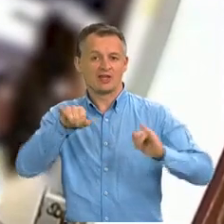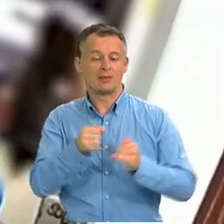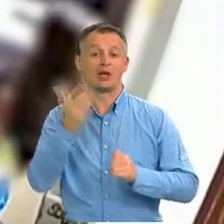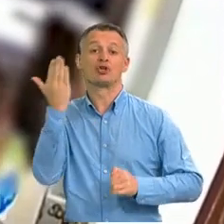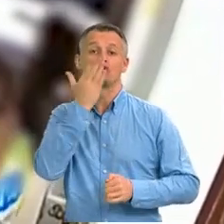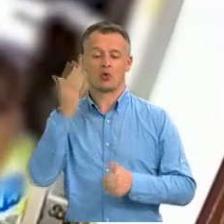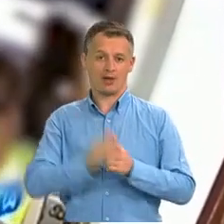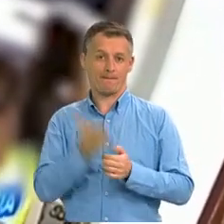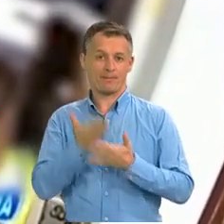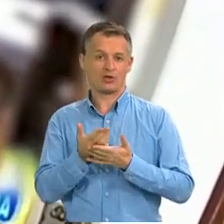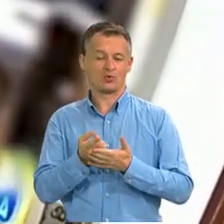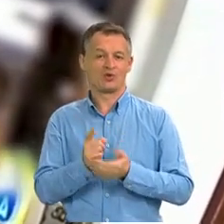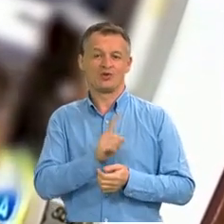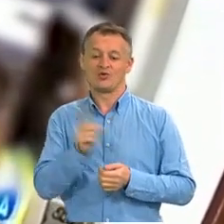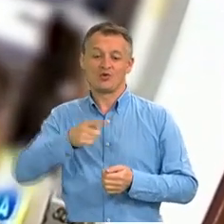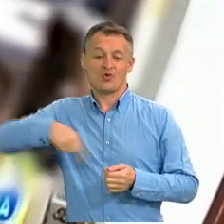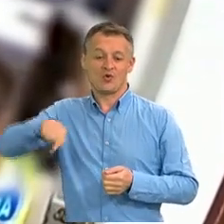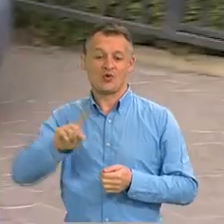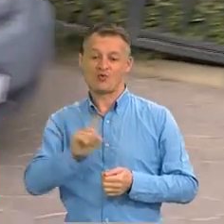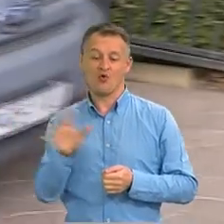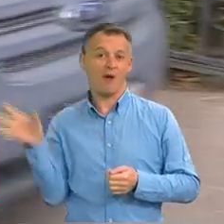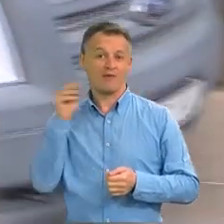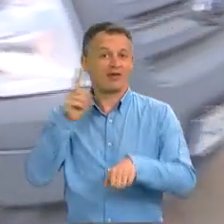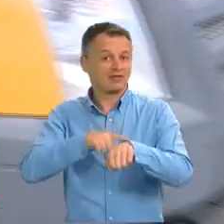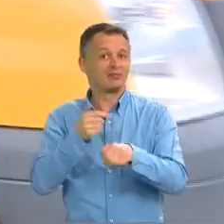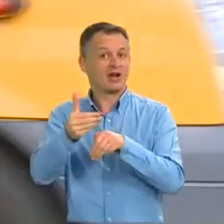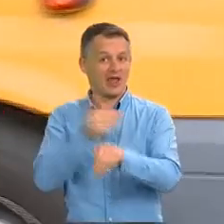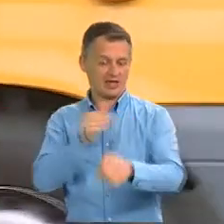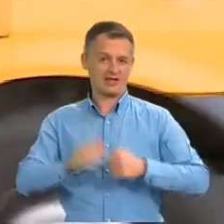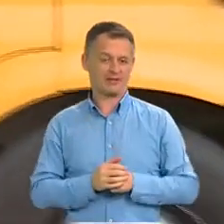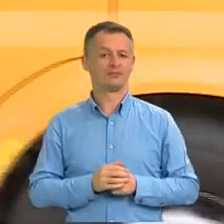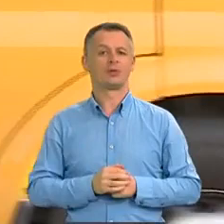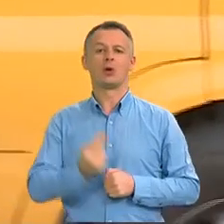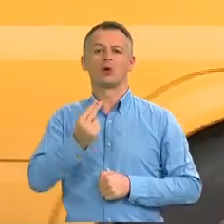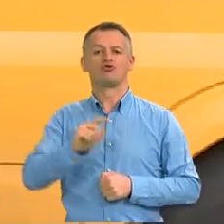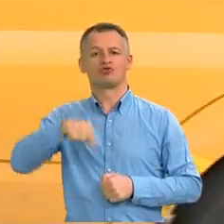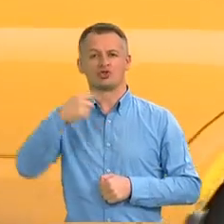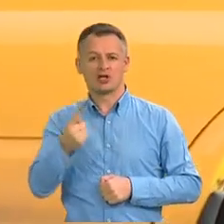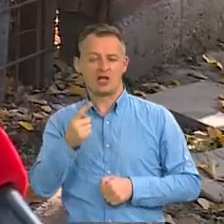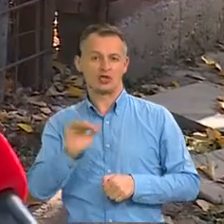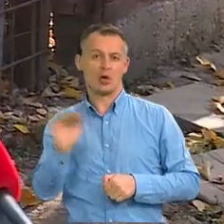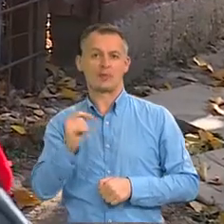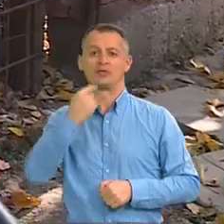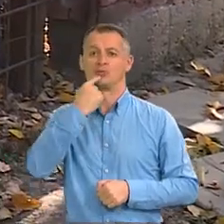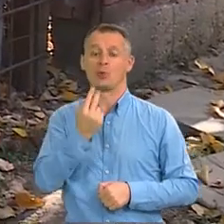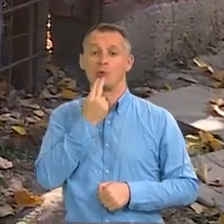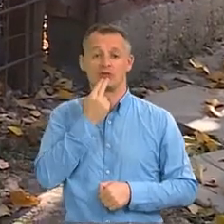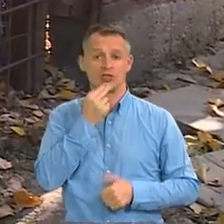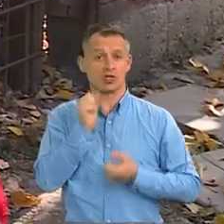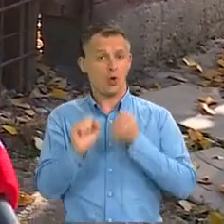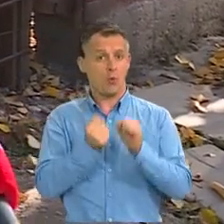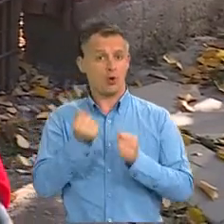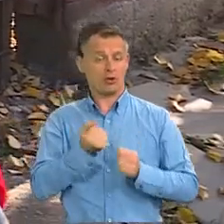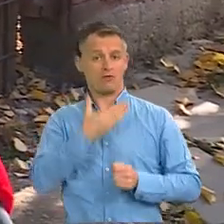că, din nefericire, nu am aflat în timp util. Ceilalți elevi spun însă că polițiștii s-au comportat frumos cu ei. Ei s-au comportat frumos, au spus